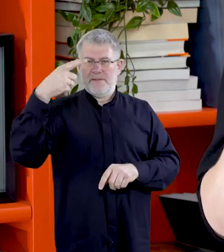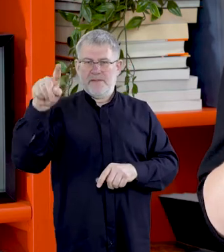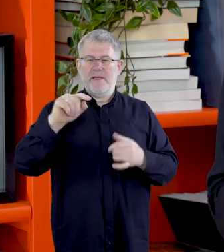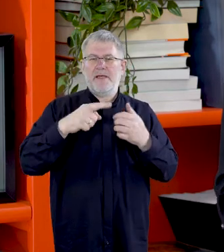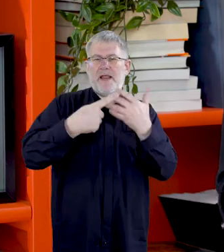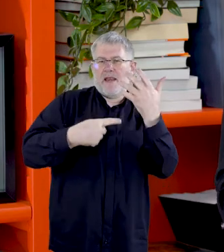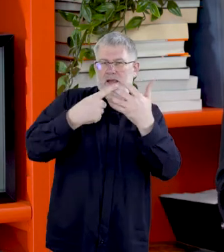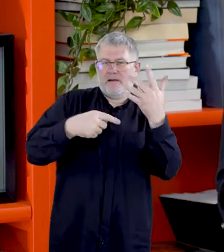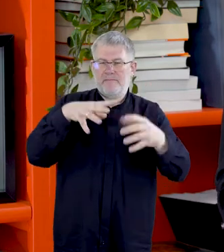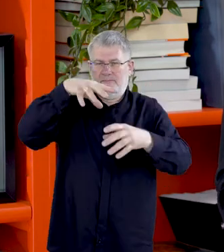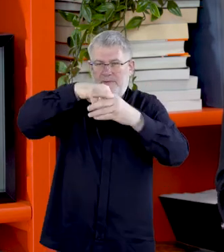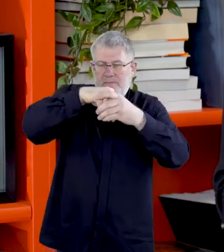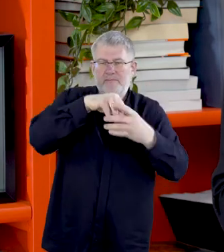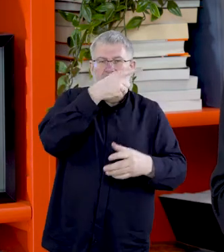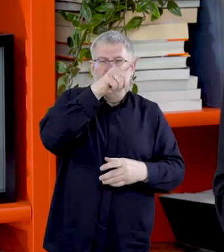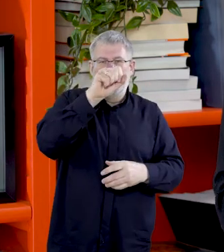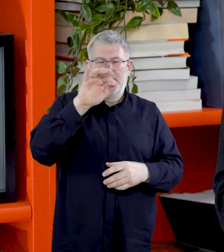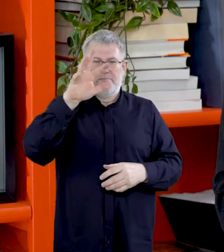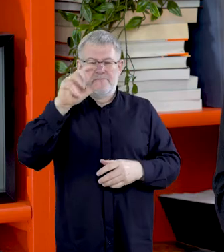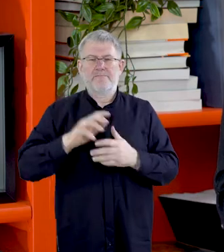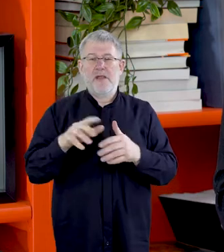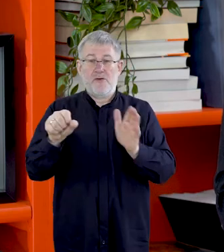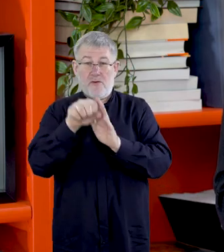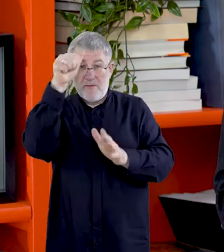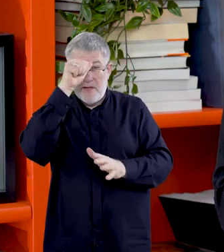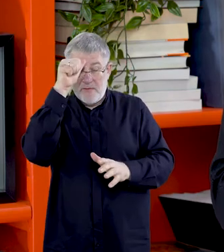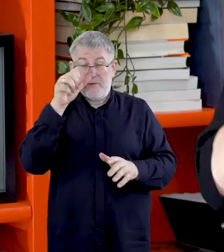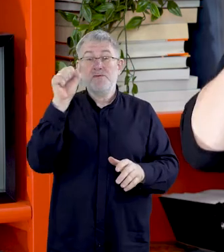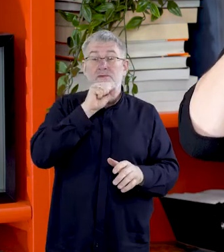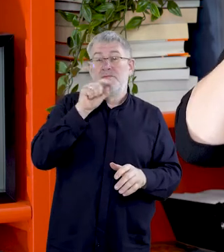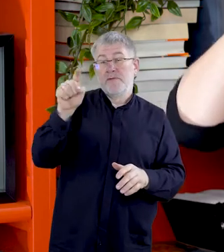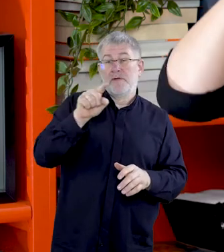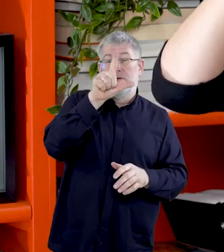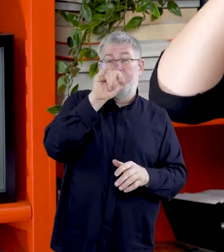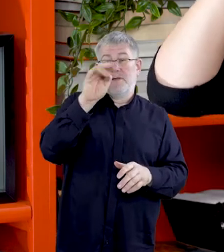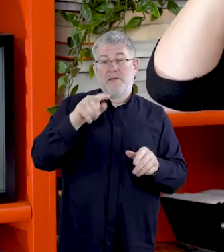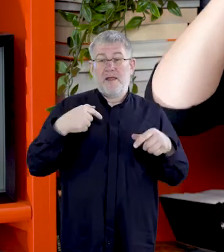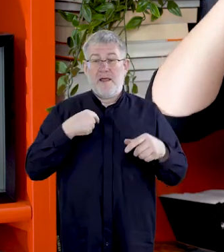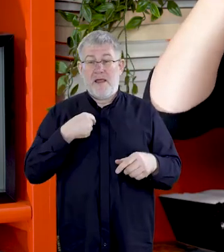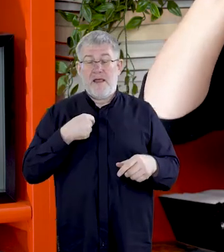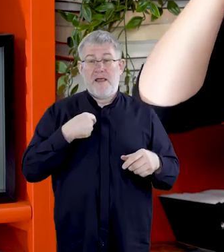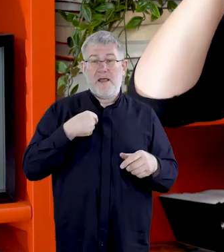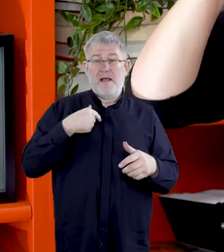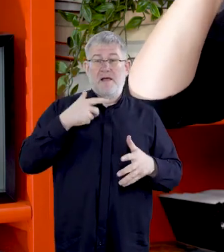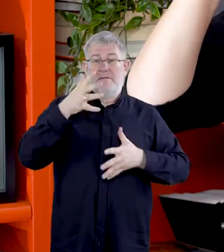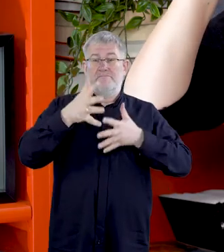i liczebniki. I jeżeli do nazwisk używamy właśnie tych liter. Więc ja